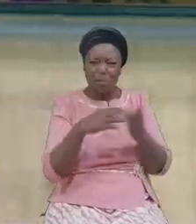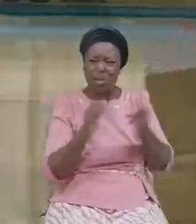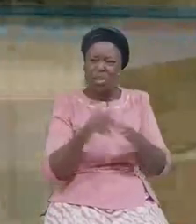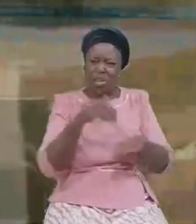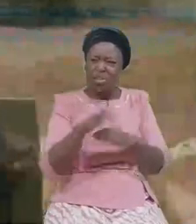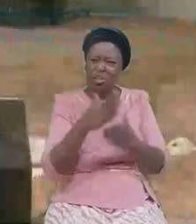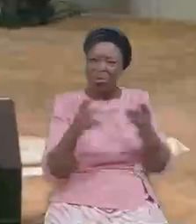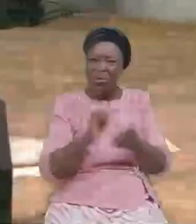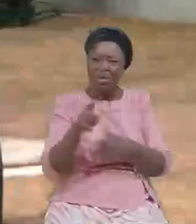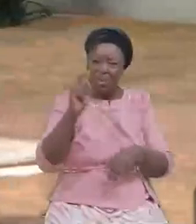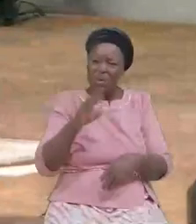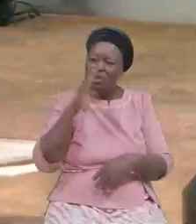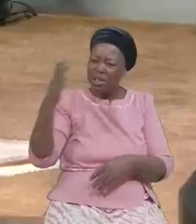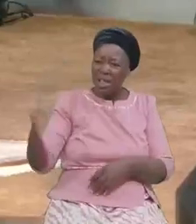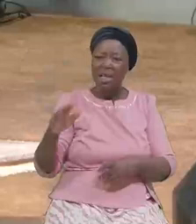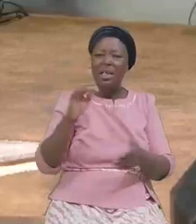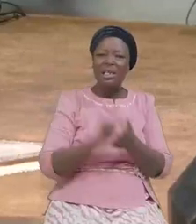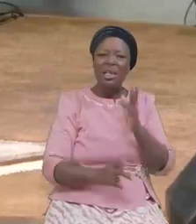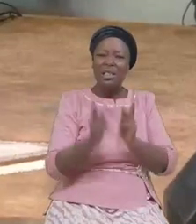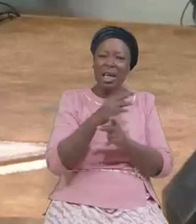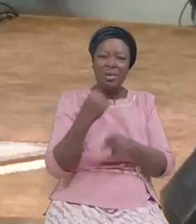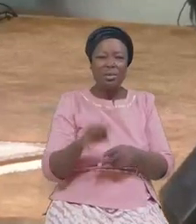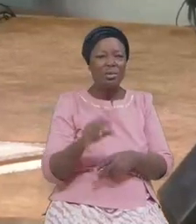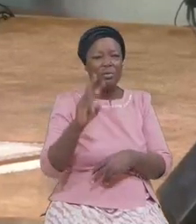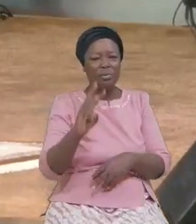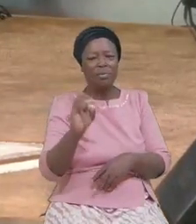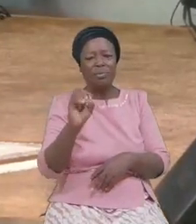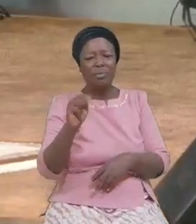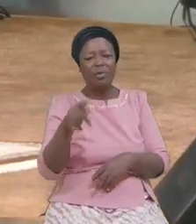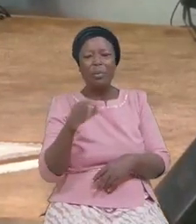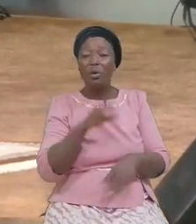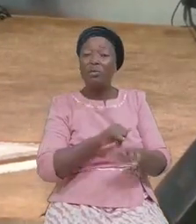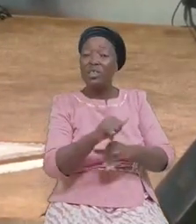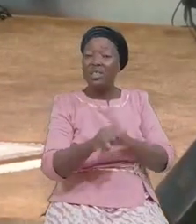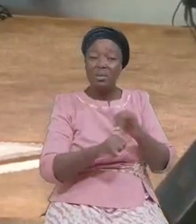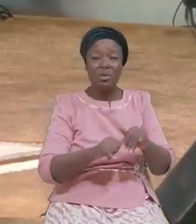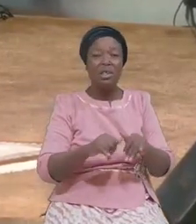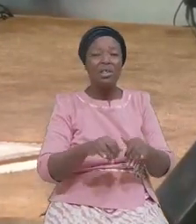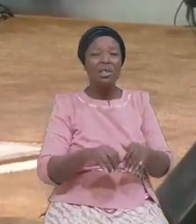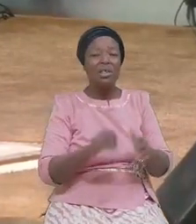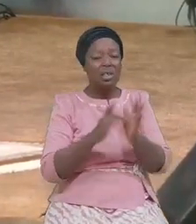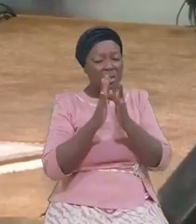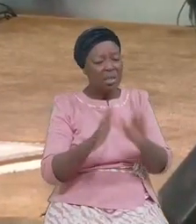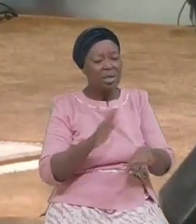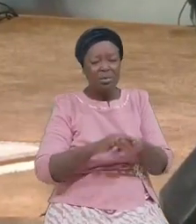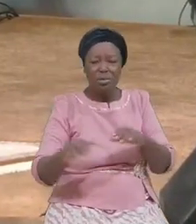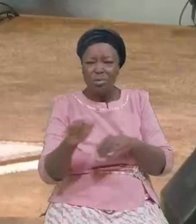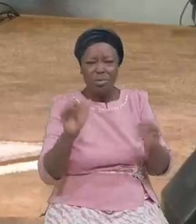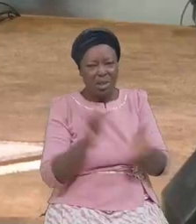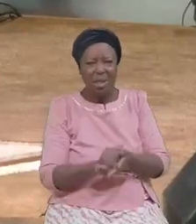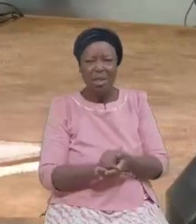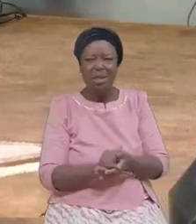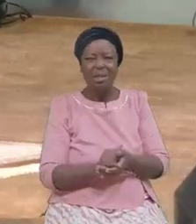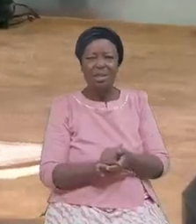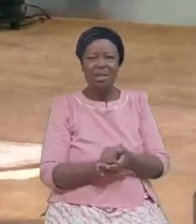là-bas. Cette arme de tromperie, les chrétiens ne l'utilisent pas.